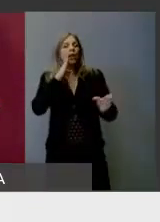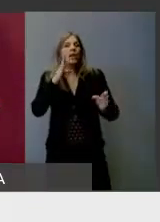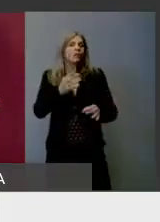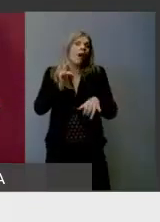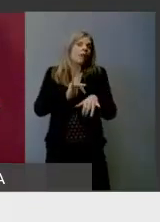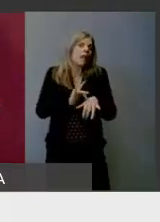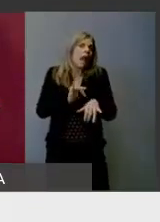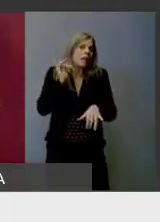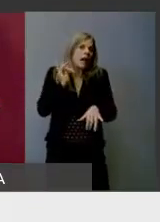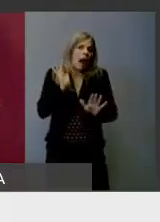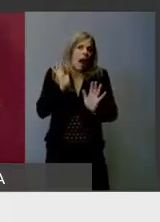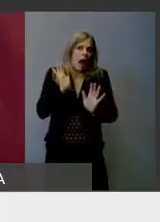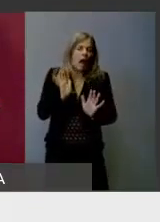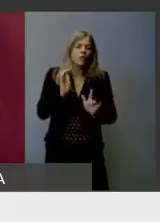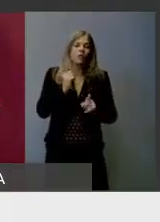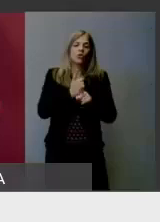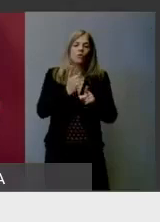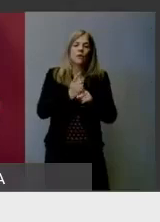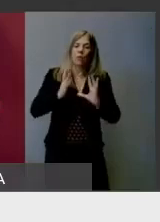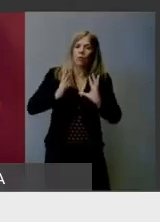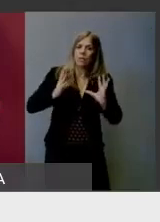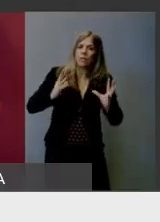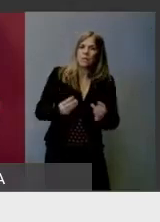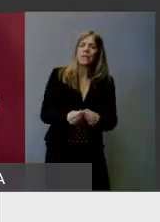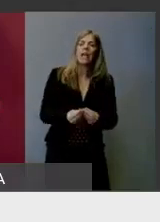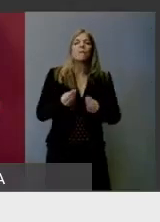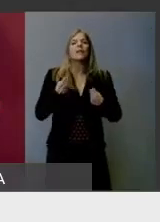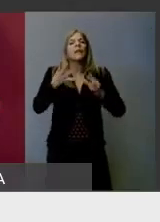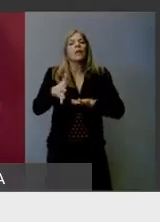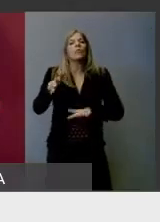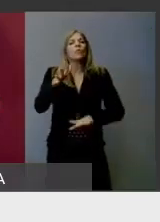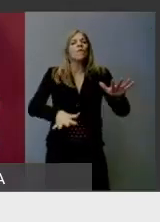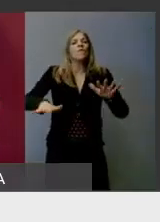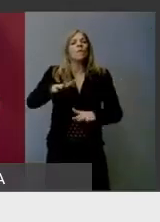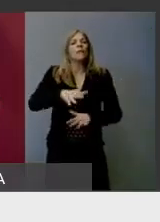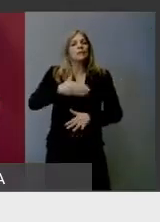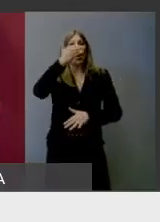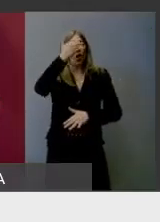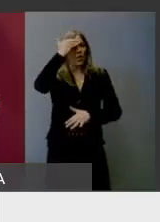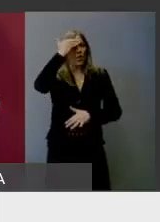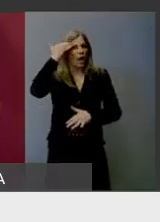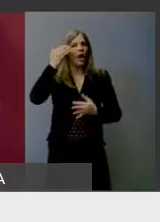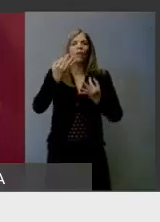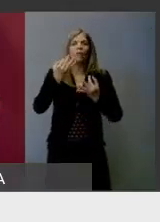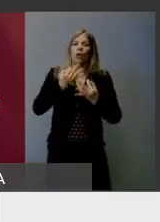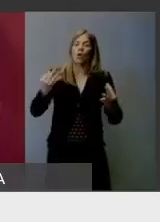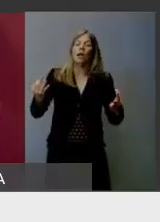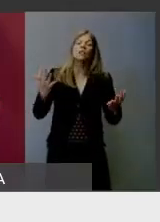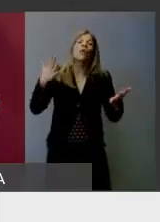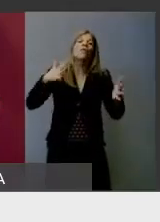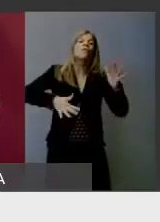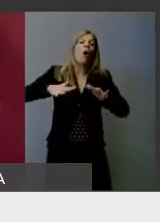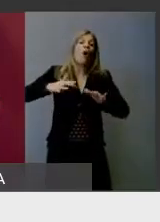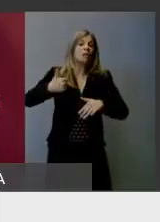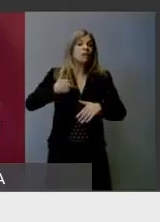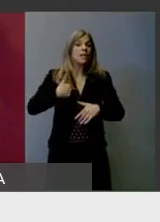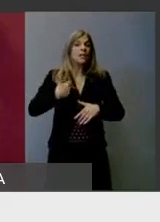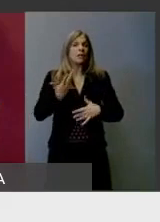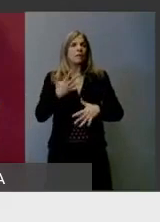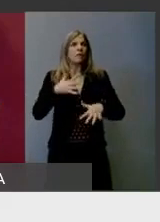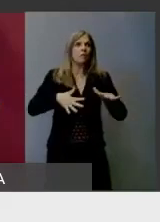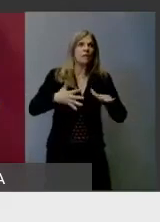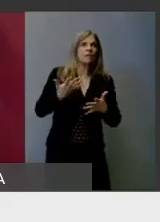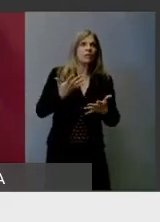tutti insieme di dare un'informazione corretta. Forse io l'ho fatto poco, cercherò di farlo di più, ma sono